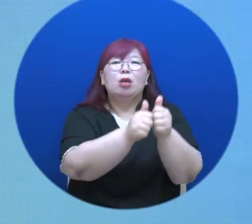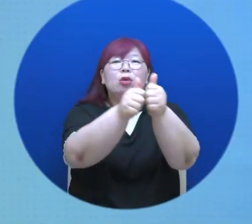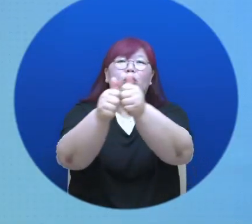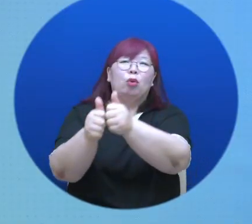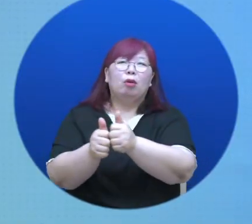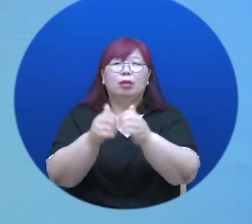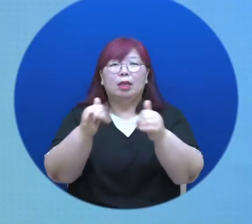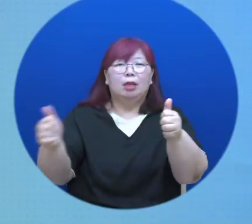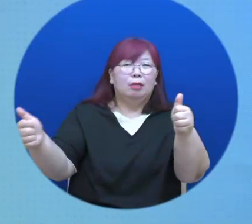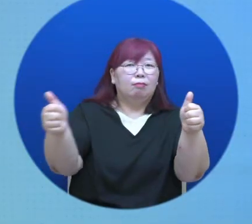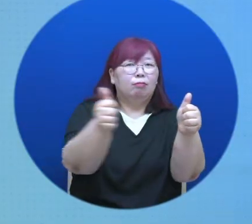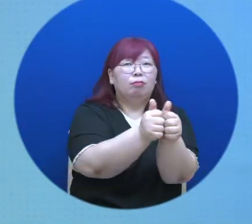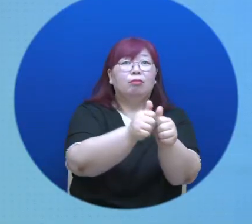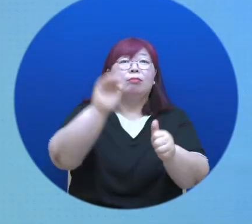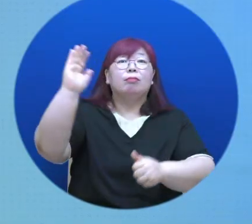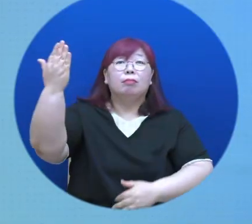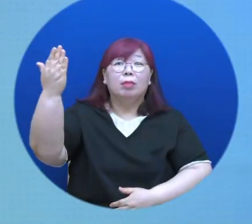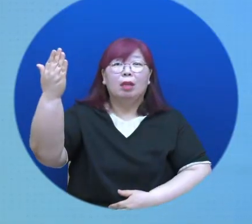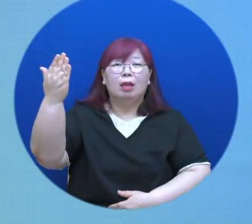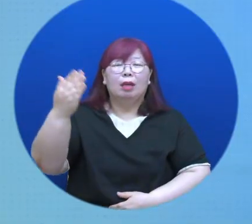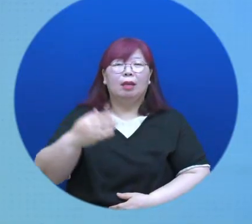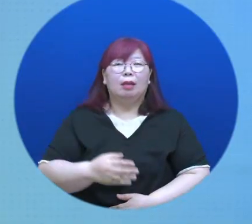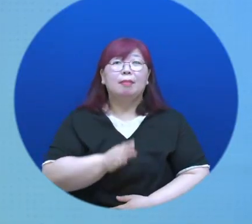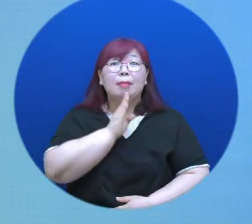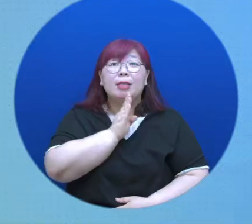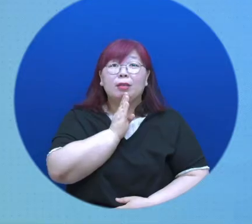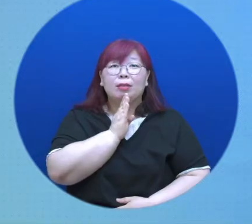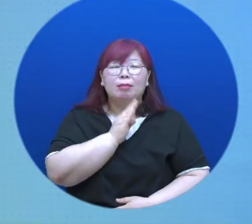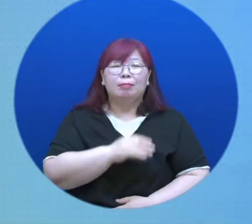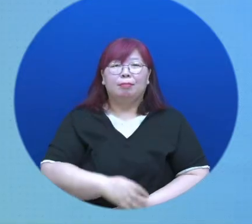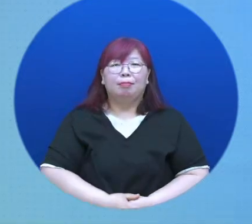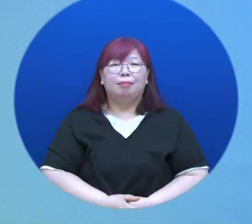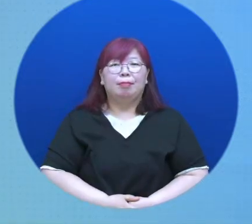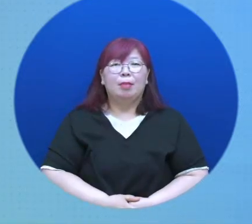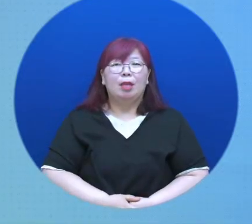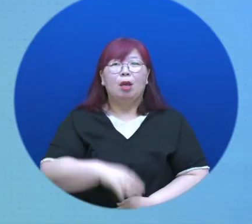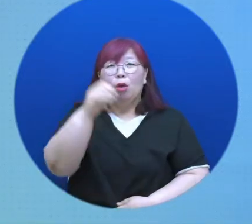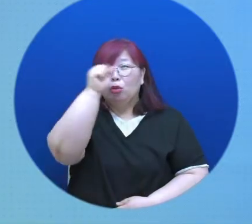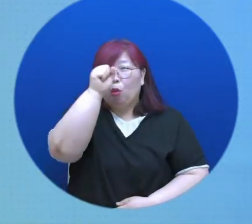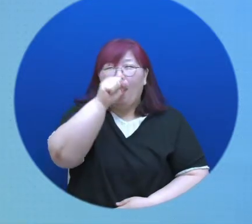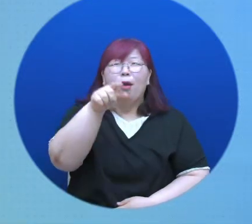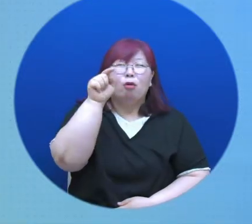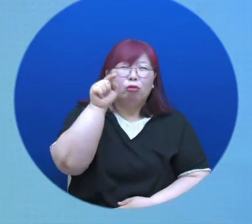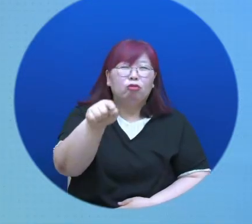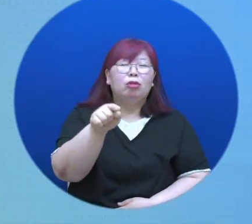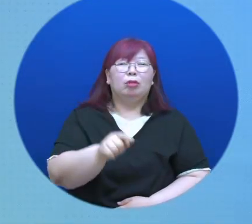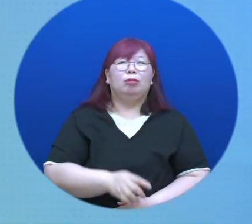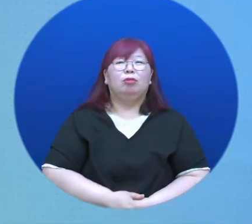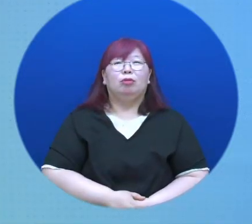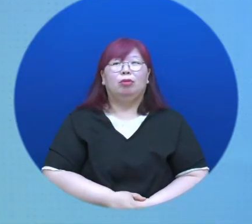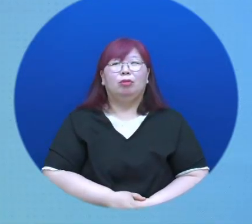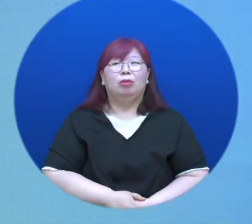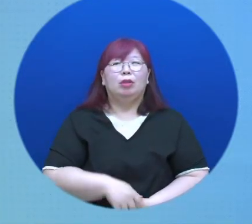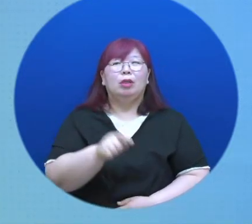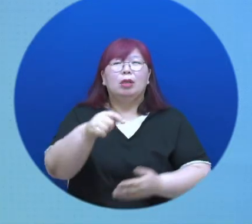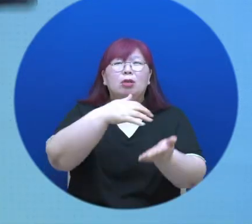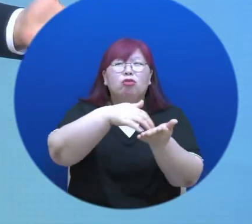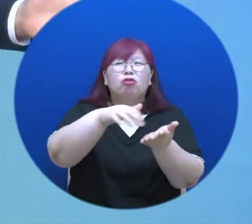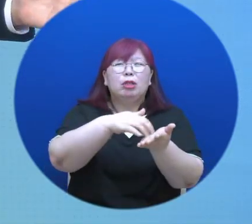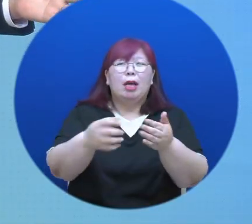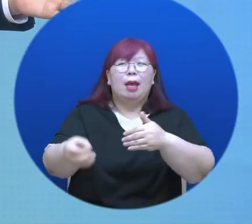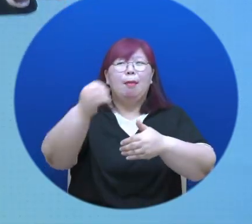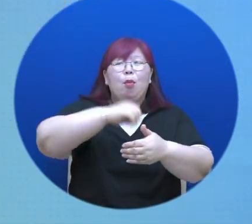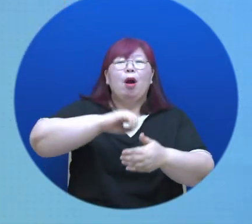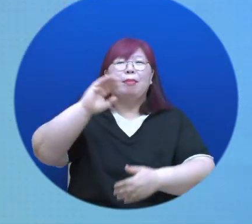붙여주기 시작하십니다. 그저 좋아요 눌러주고 그 숫자에